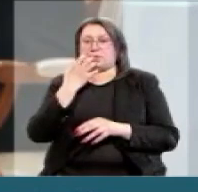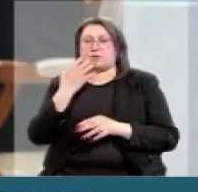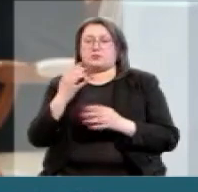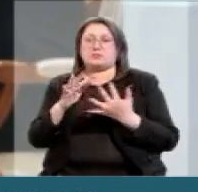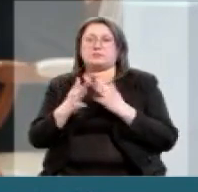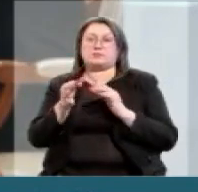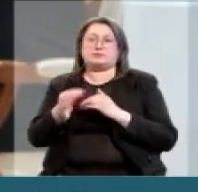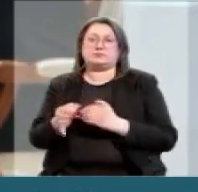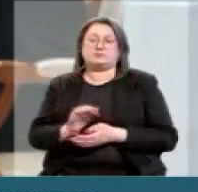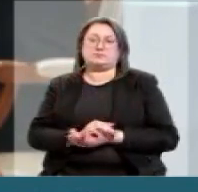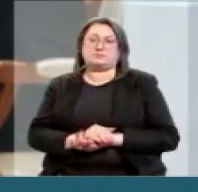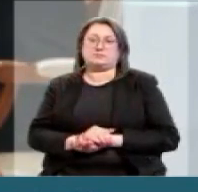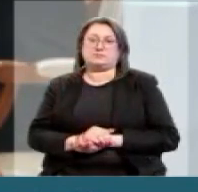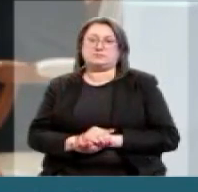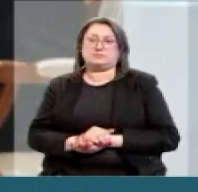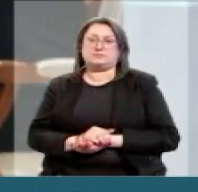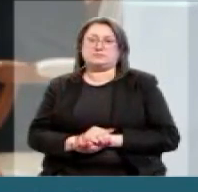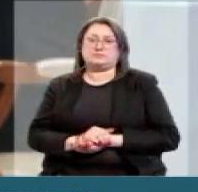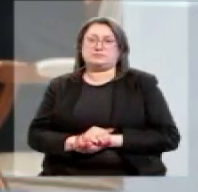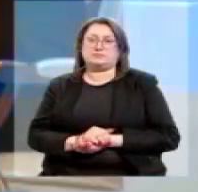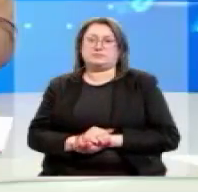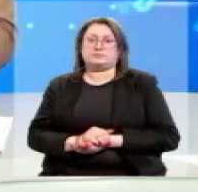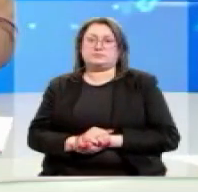игерілуін қатаң бақылауда ұстауды тапсырды.